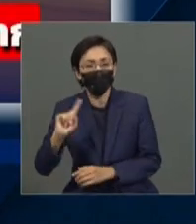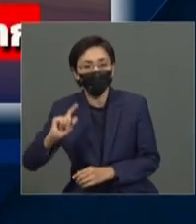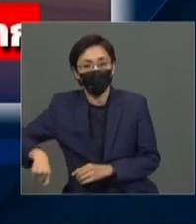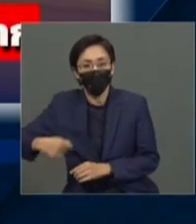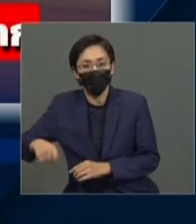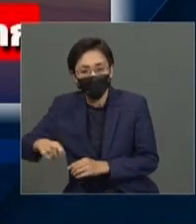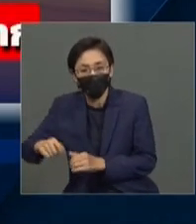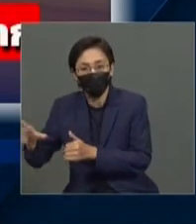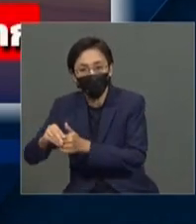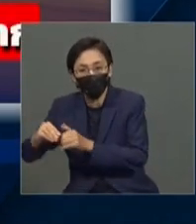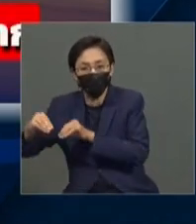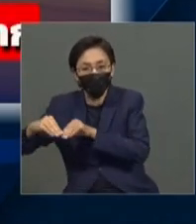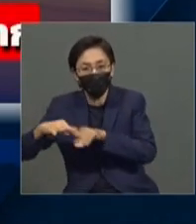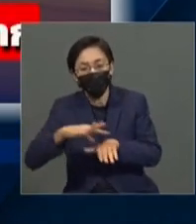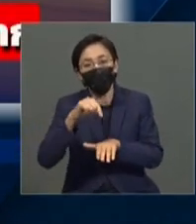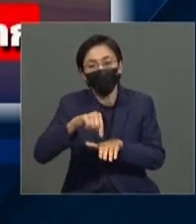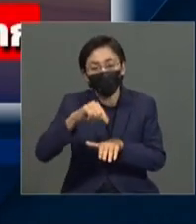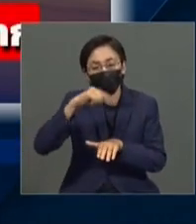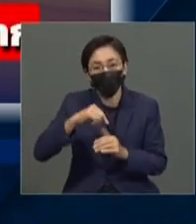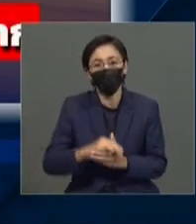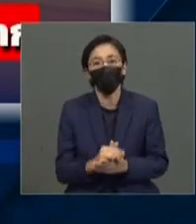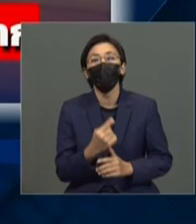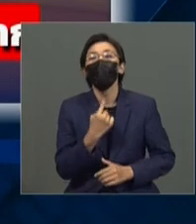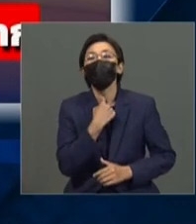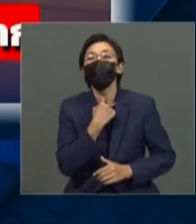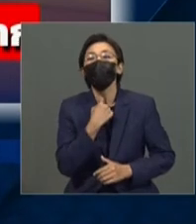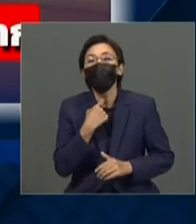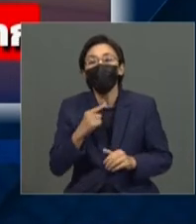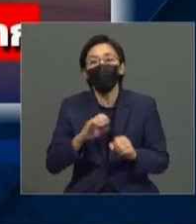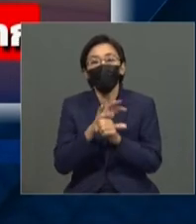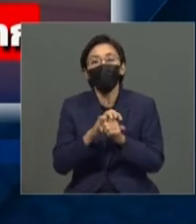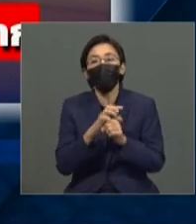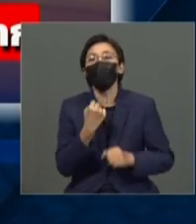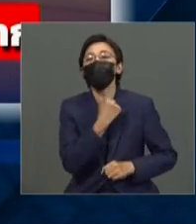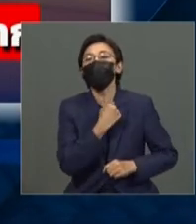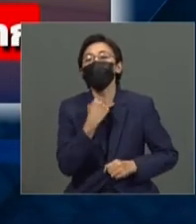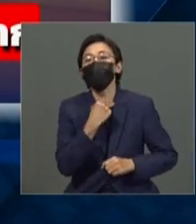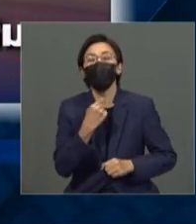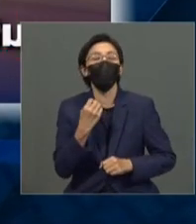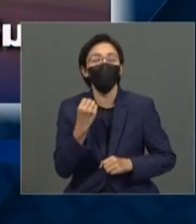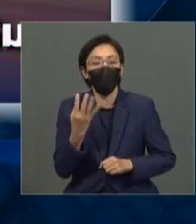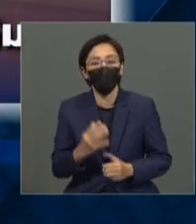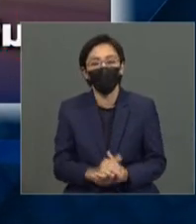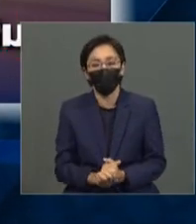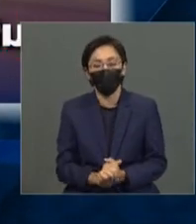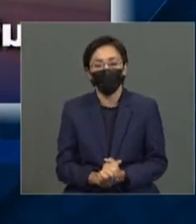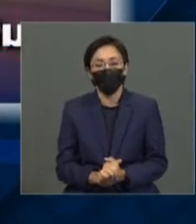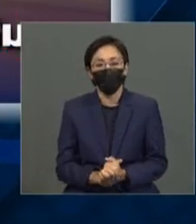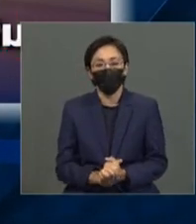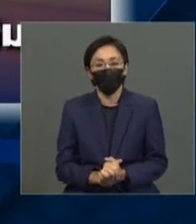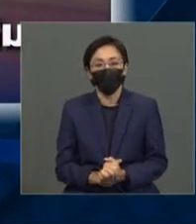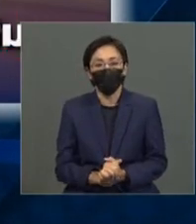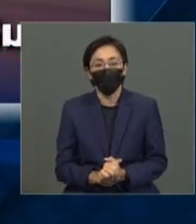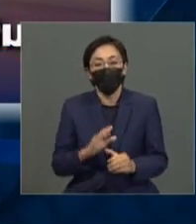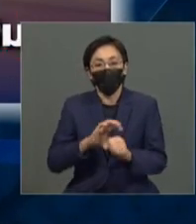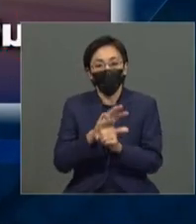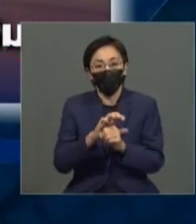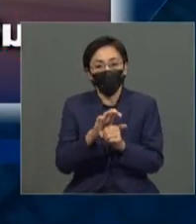าณไวรัสในลำคอของผู้ป่วยเนี่ยจะมีเป็นจำนวนมากแล้วก็ไวรัส